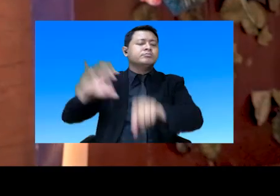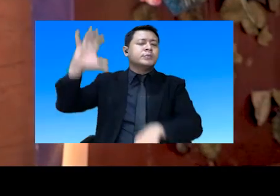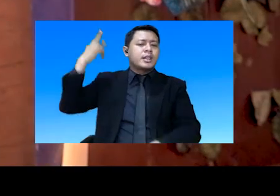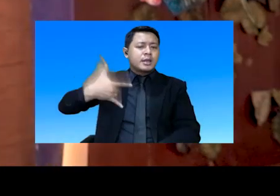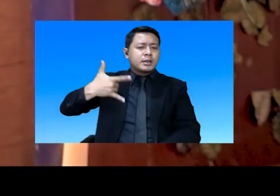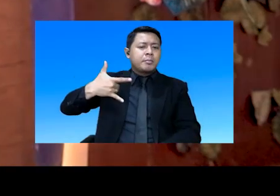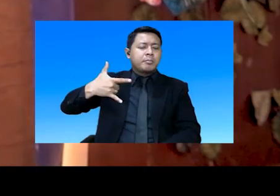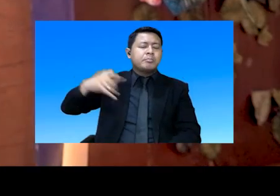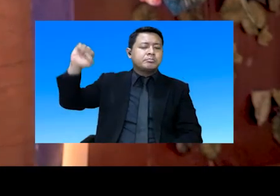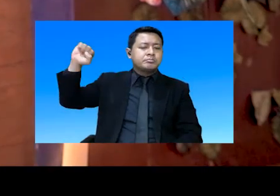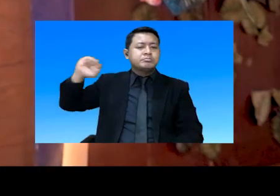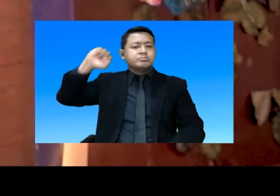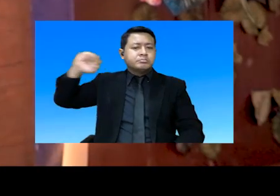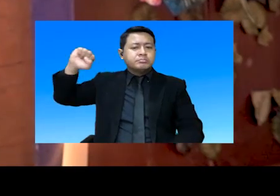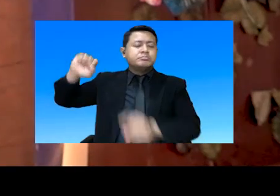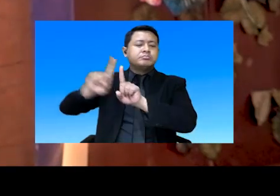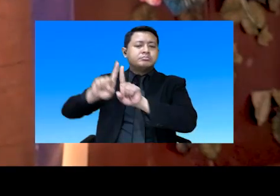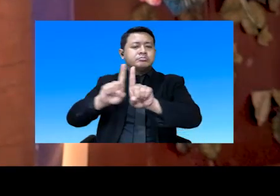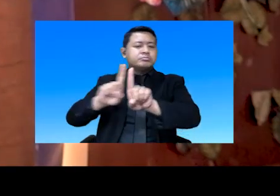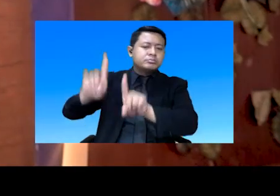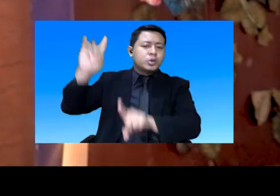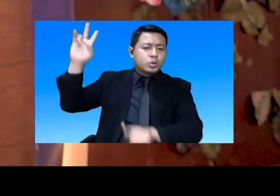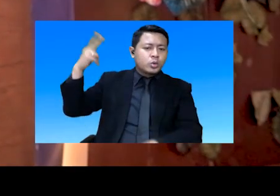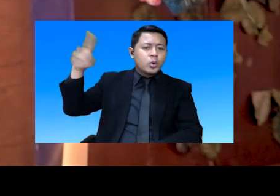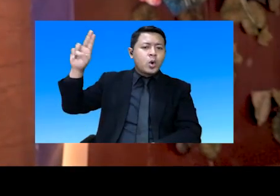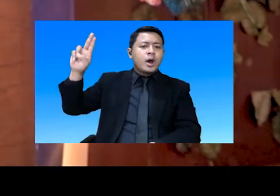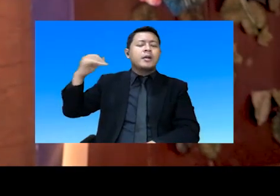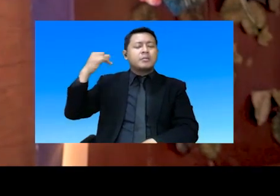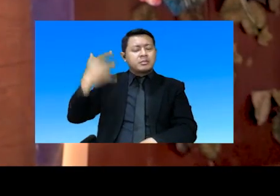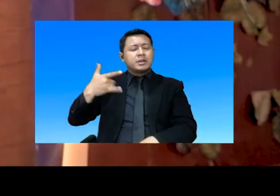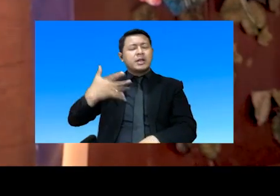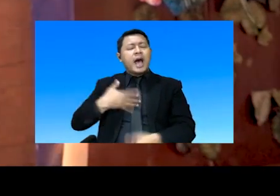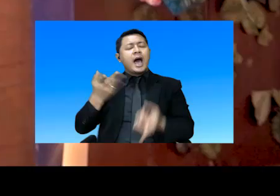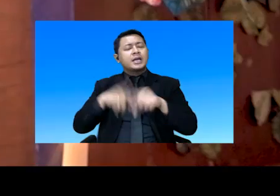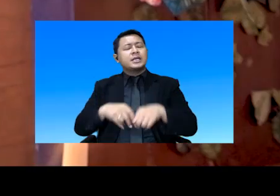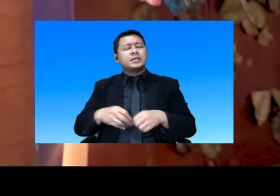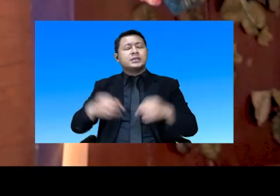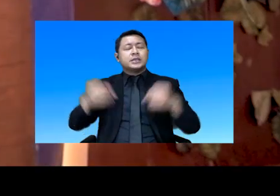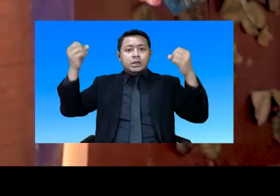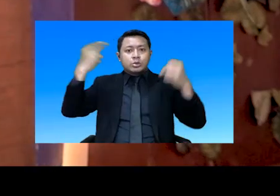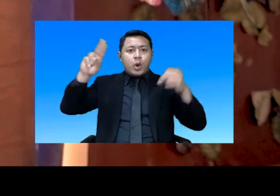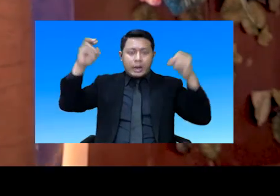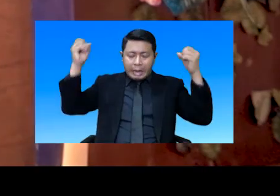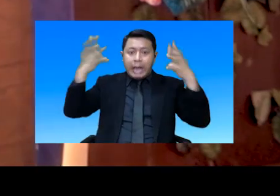Dan aku percaya hari ini mukjizat itu terjadi.